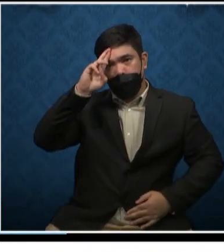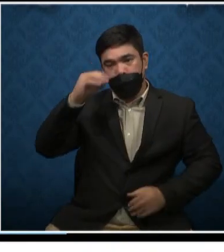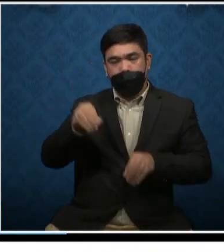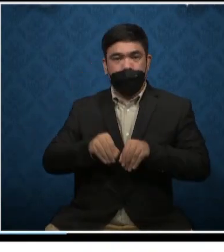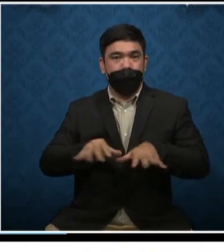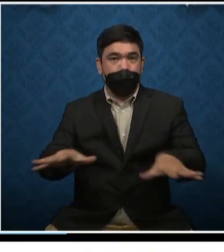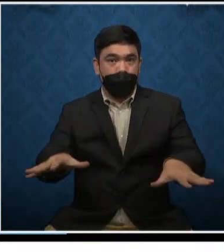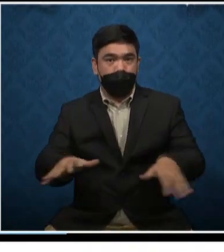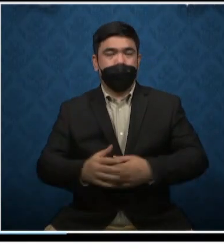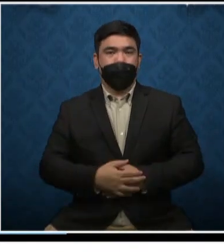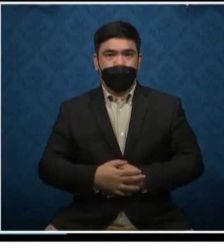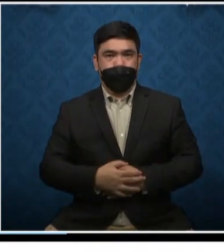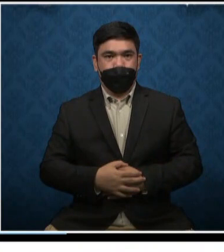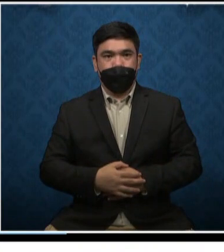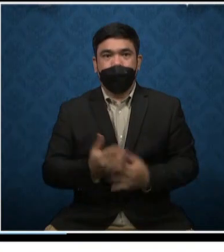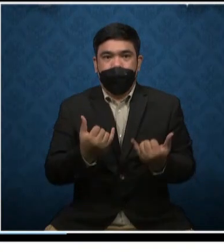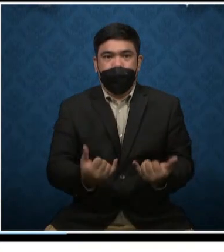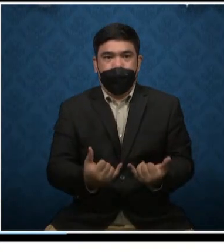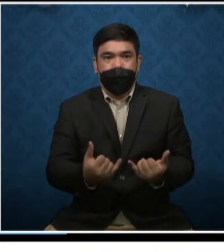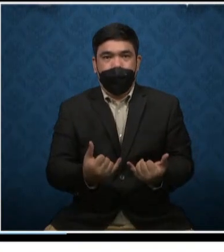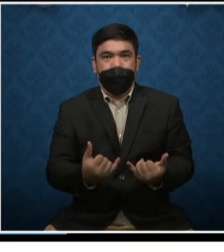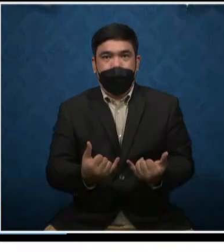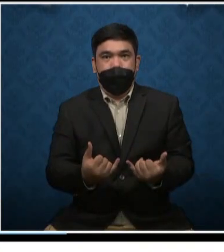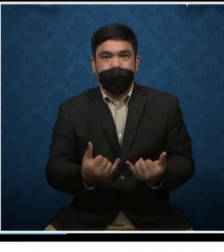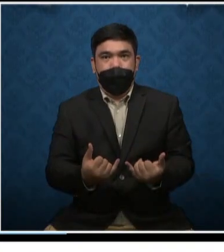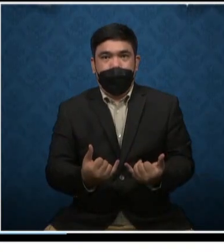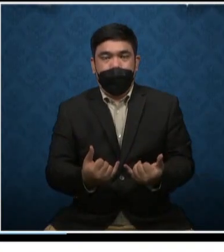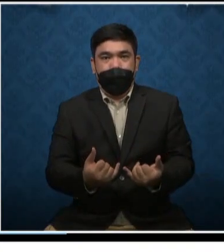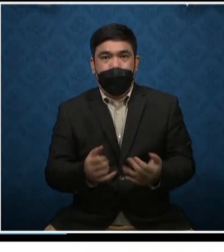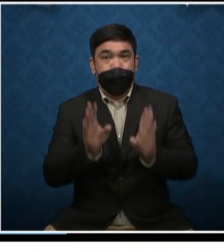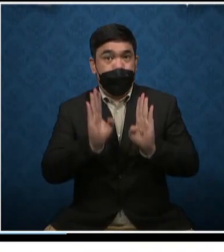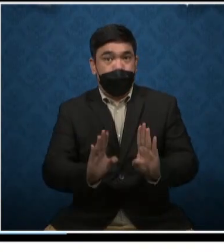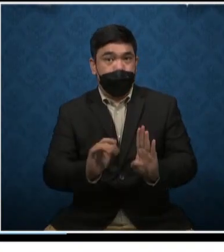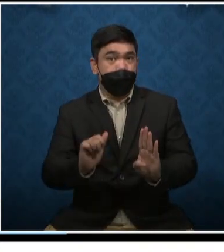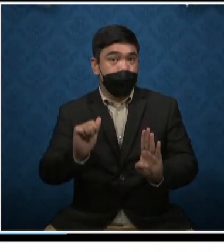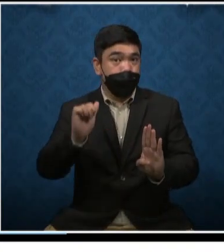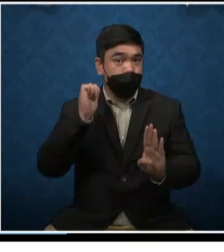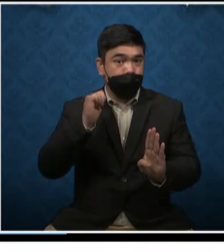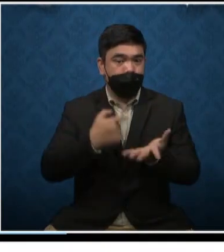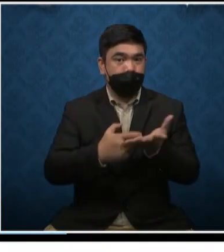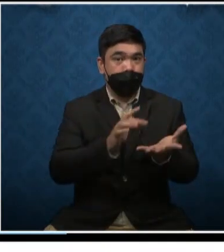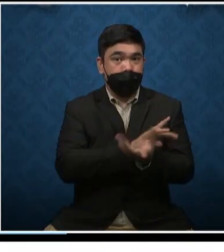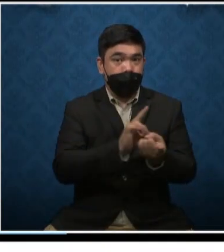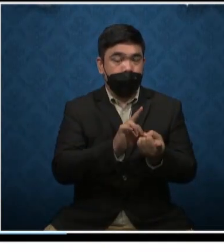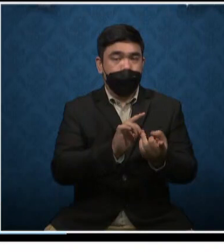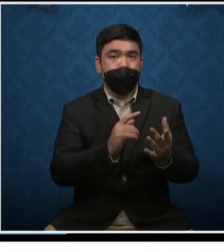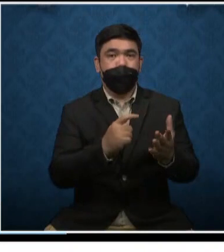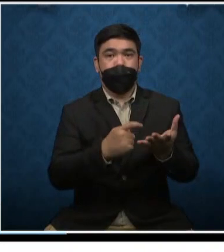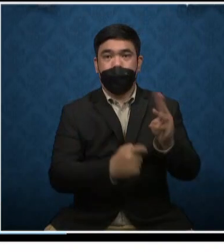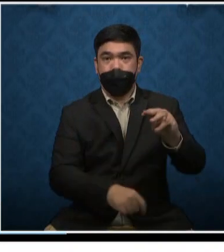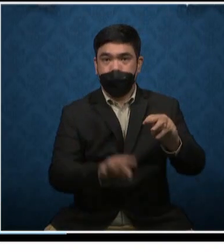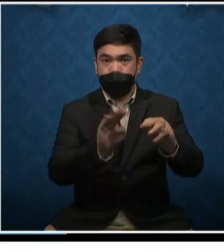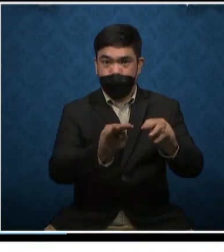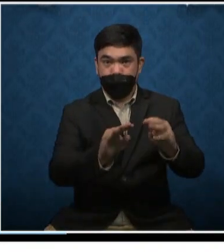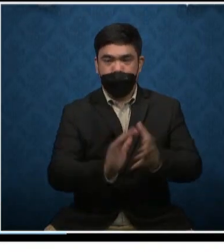ป็นต้นทั้งนี้ในรูปแบบเดิมของผู้ประกันตนภาคสมัครใจตามมาตรา